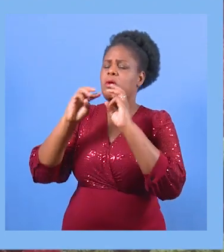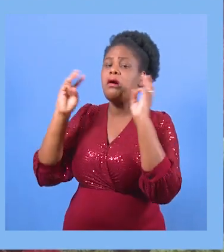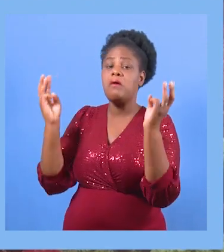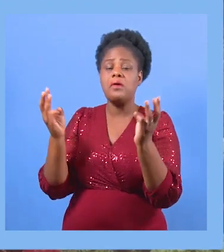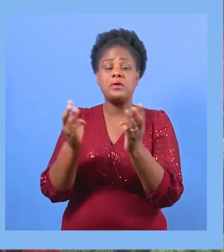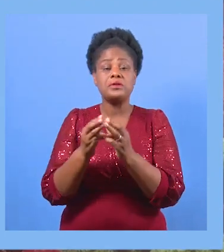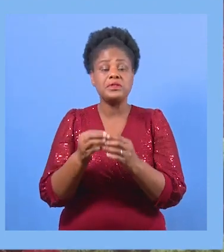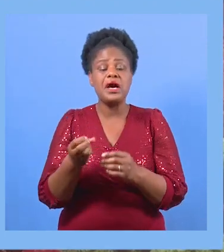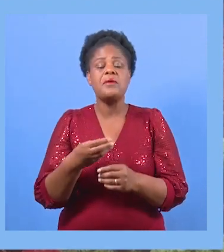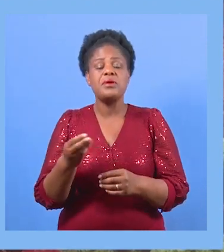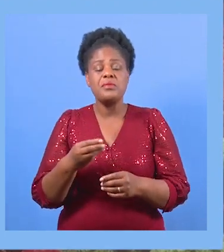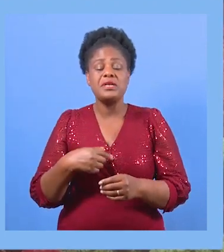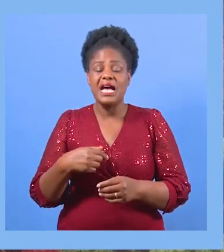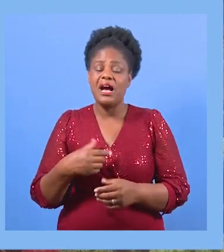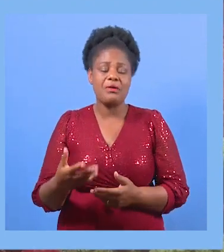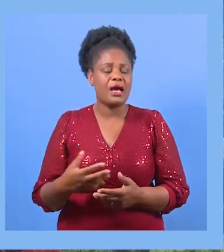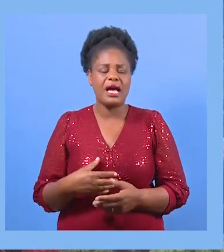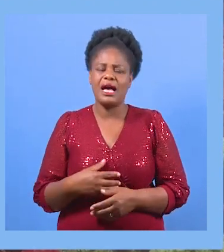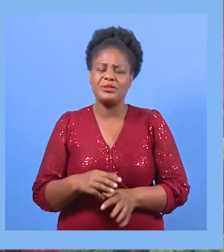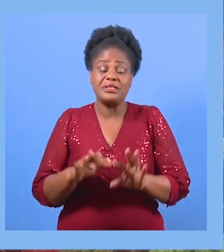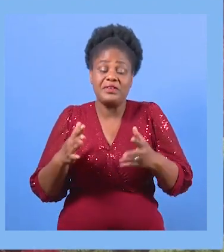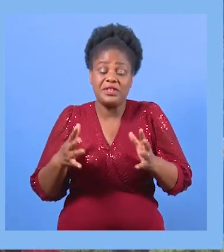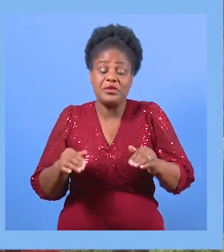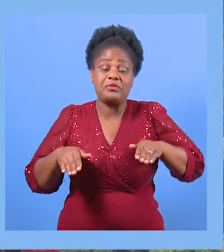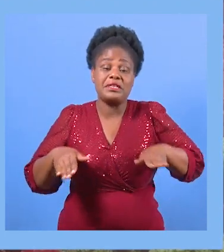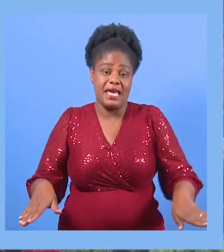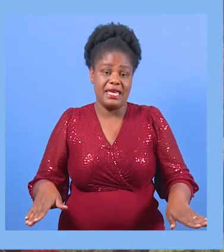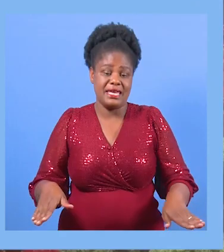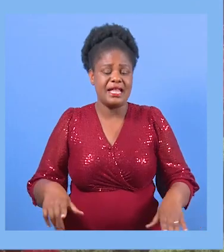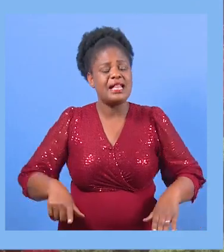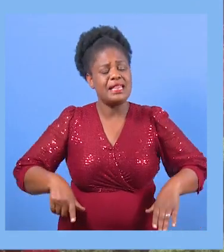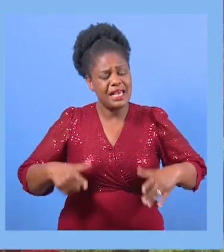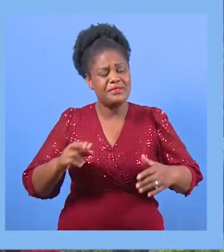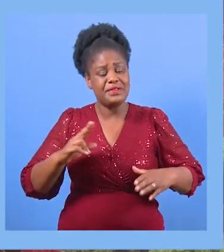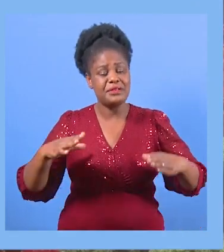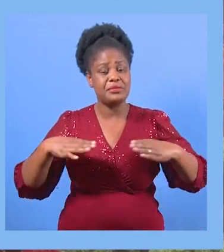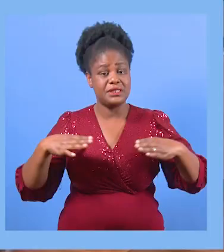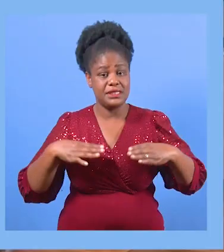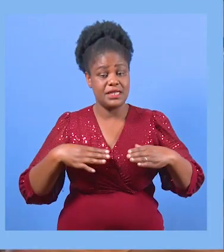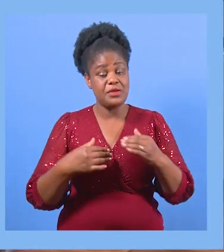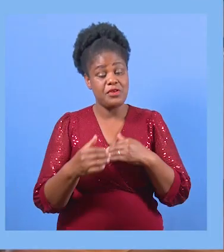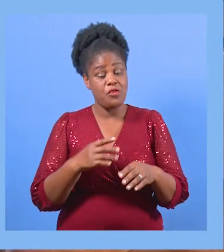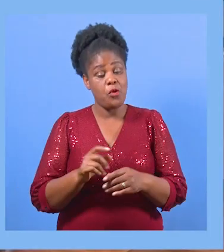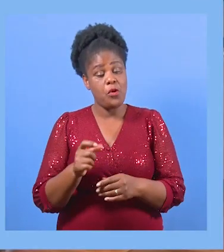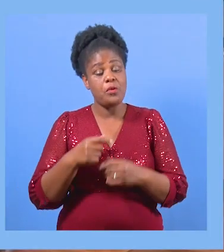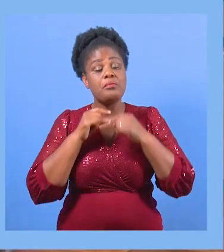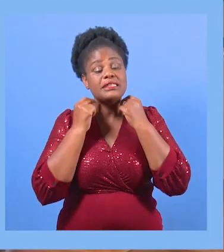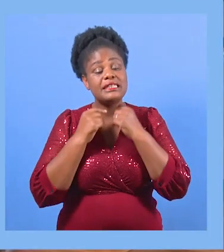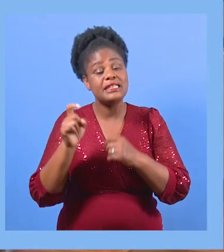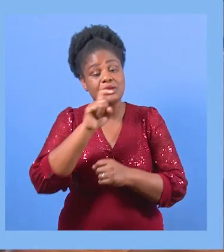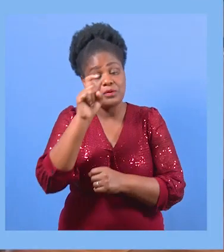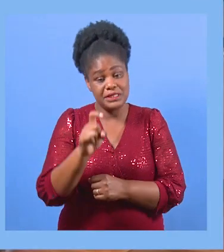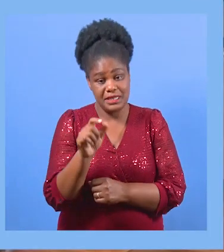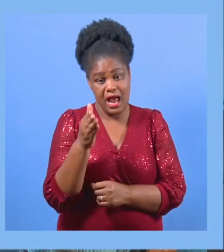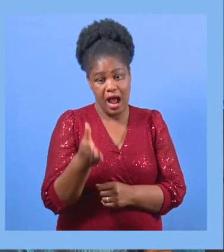Vanhu vakutamba nerufu, upenyu hunokosha. Ndanga ndiri kuuya kwamuri pasta ndichibvunza kuti zvataurwa kuti